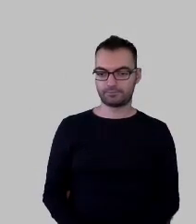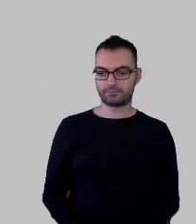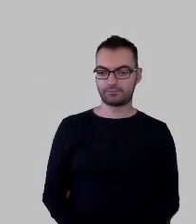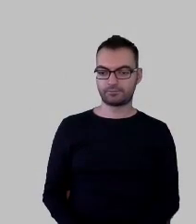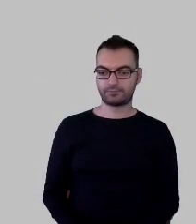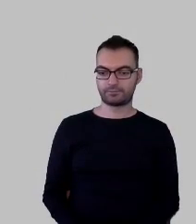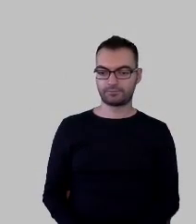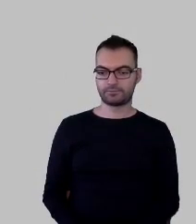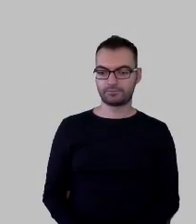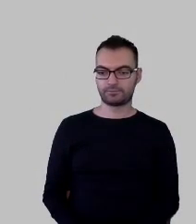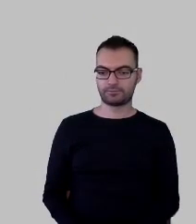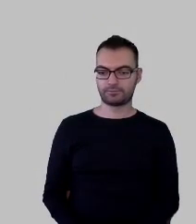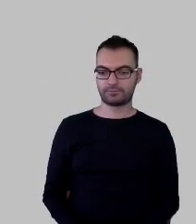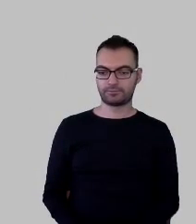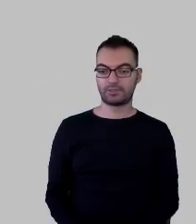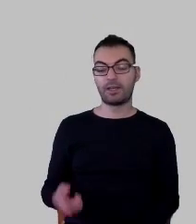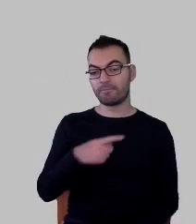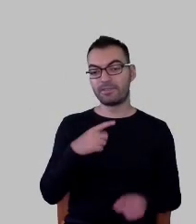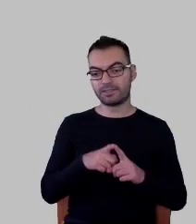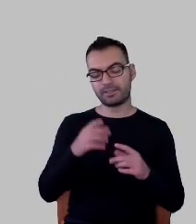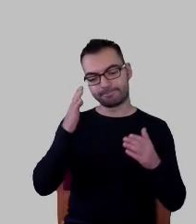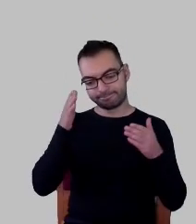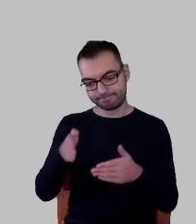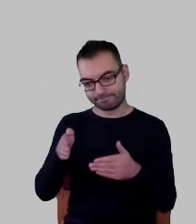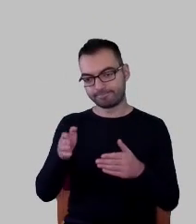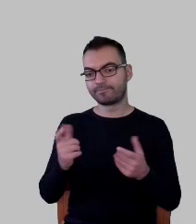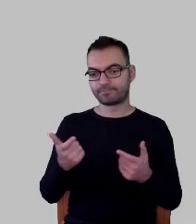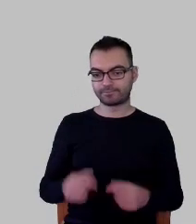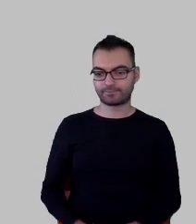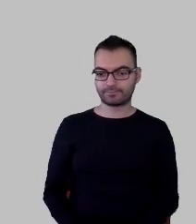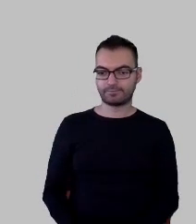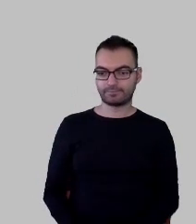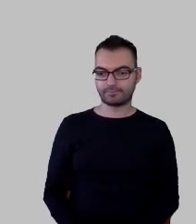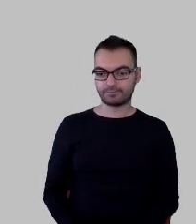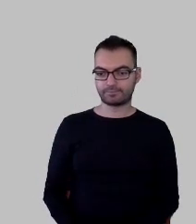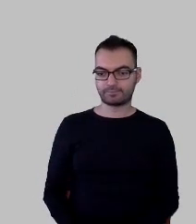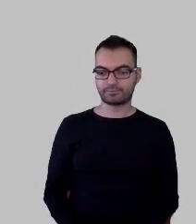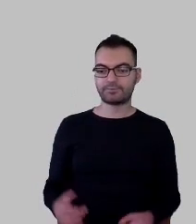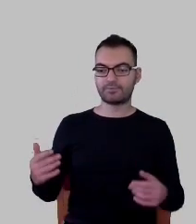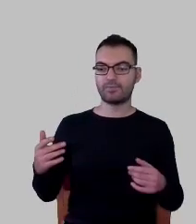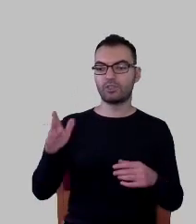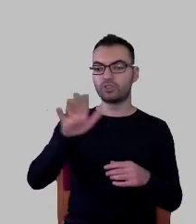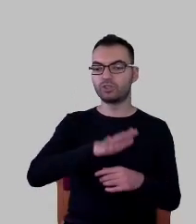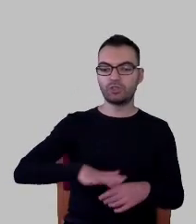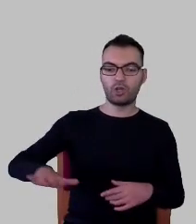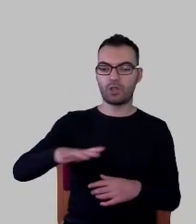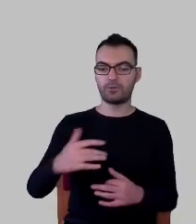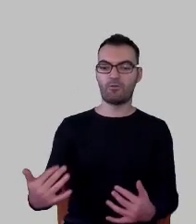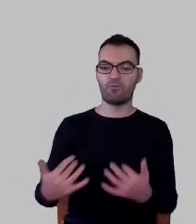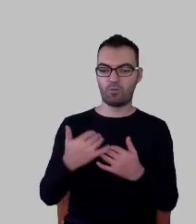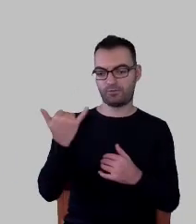też została zwrócona szczególna uwaga, to jest uwzględnianie wpływu środowiska, o którym mówiłam